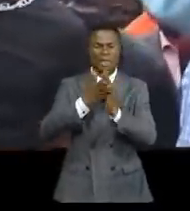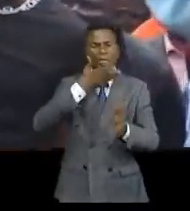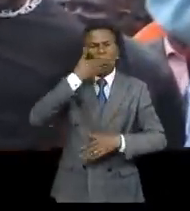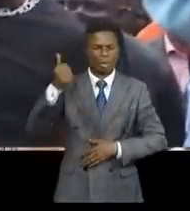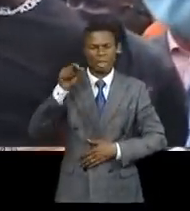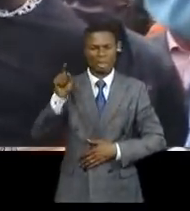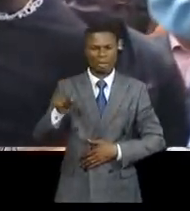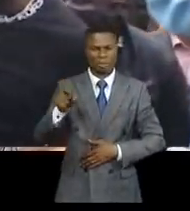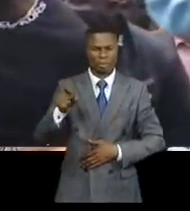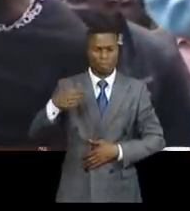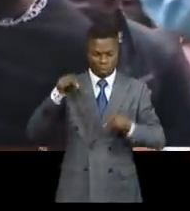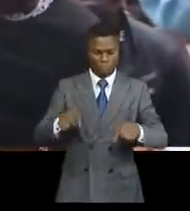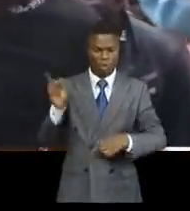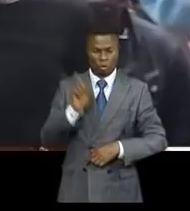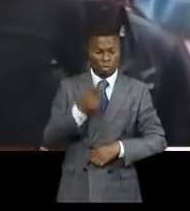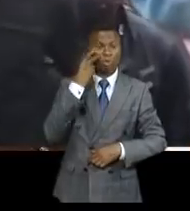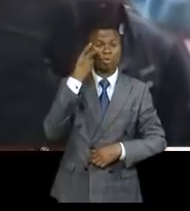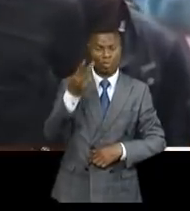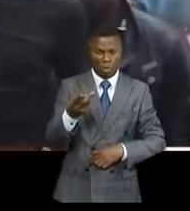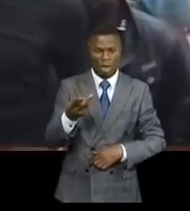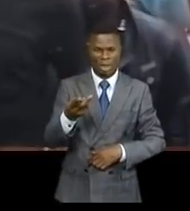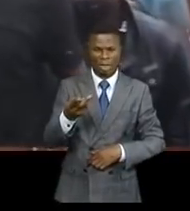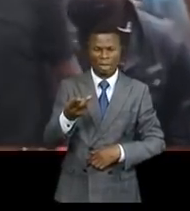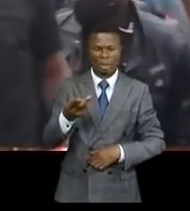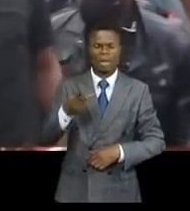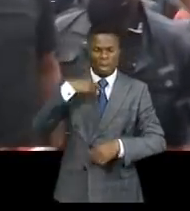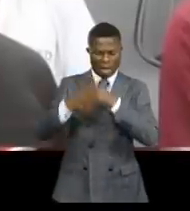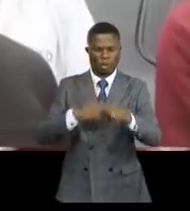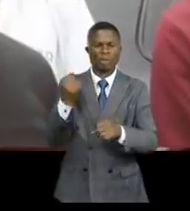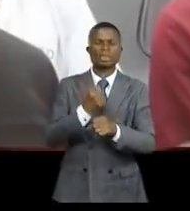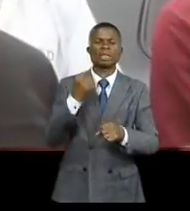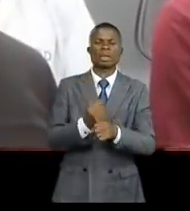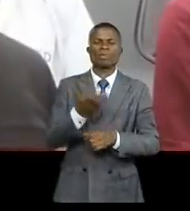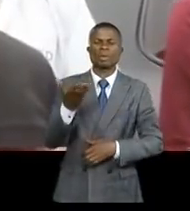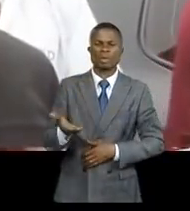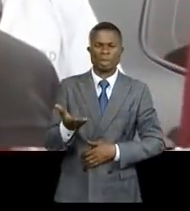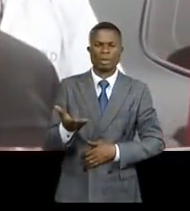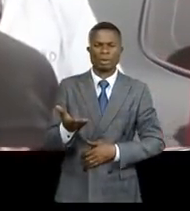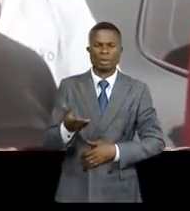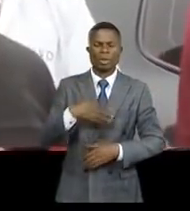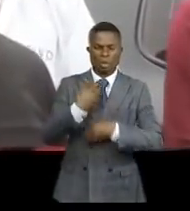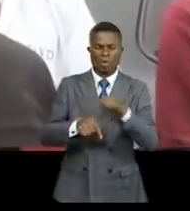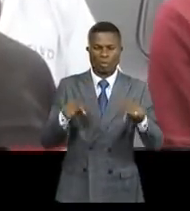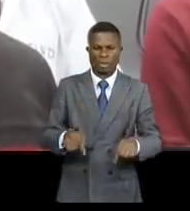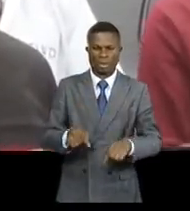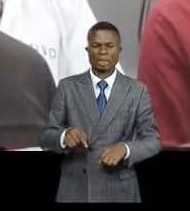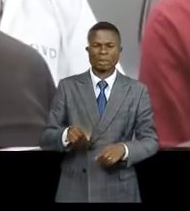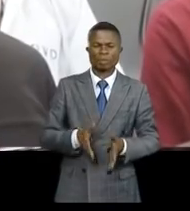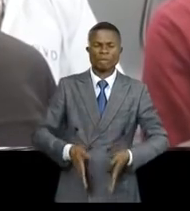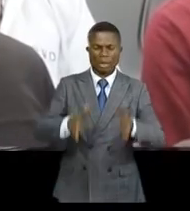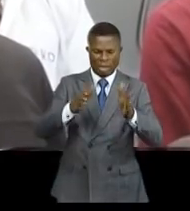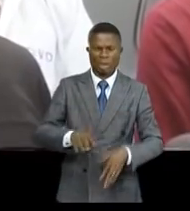Mbanzangungu. Aujourd'hui, nous sommes venus inspecter le début des travaux. Qui sont exécutés à Mbanzangungu, c'est la voirie de